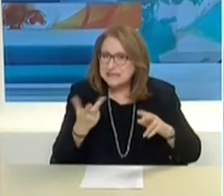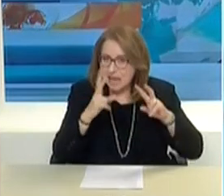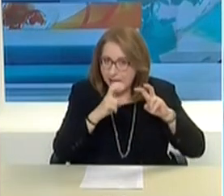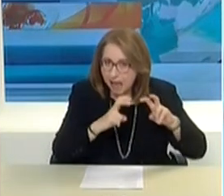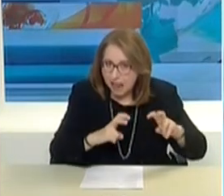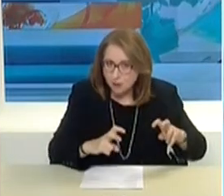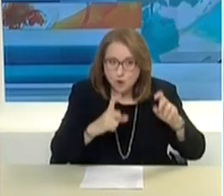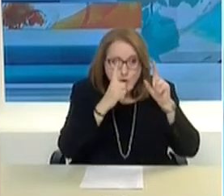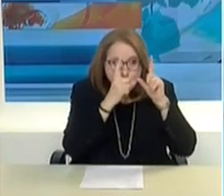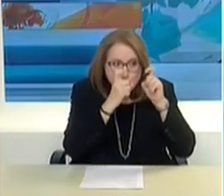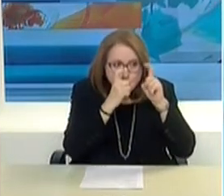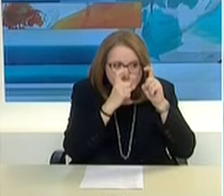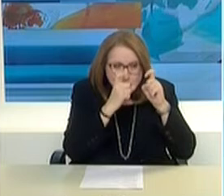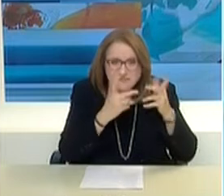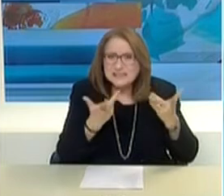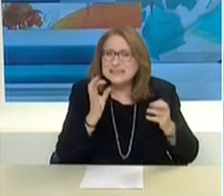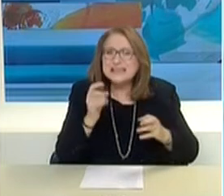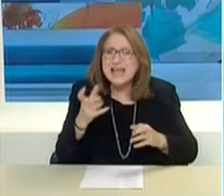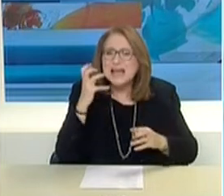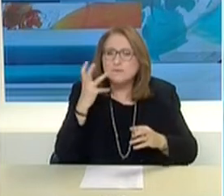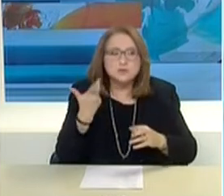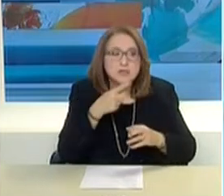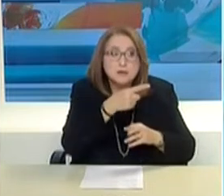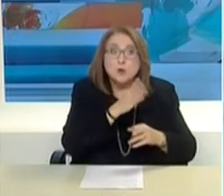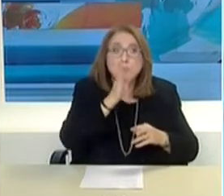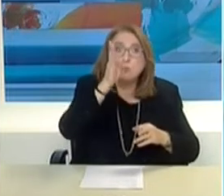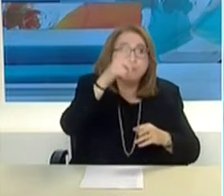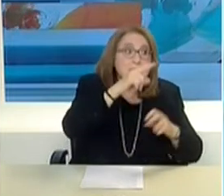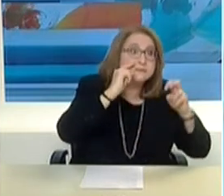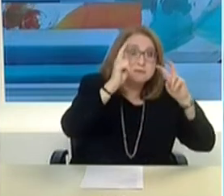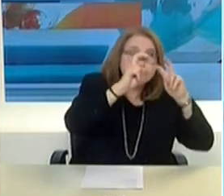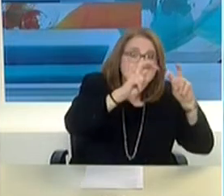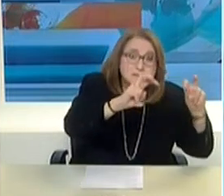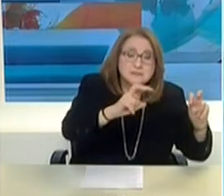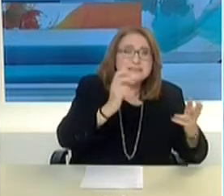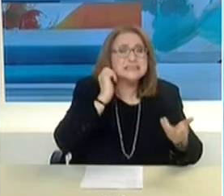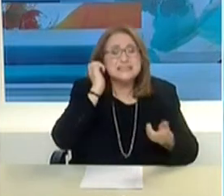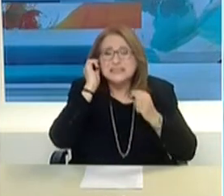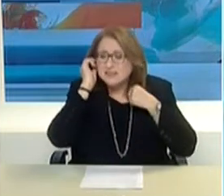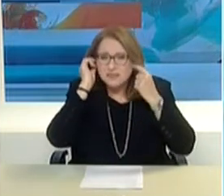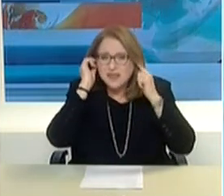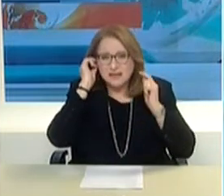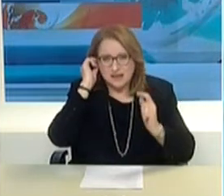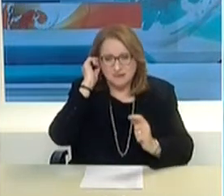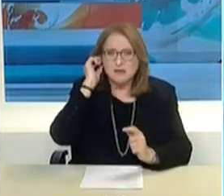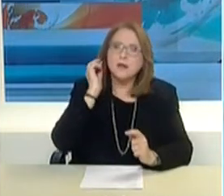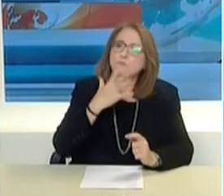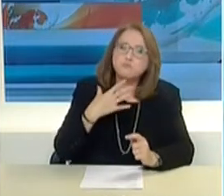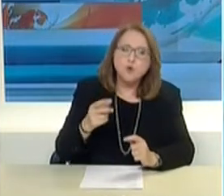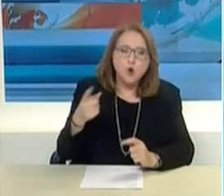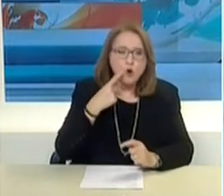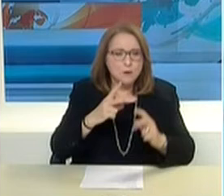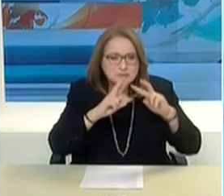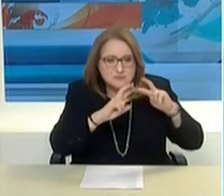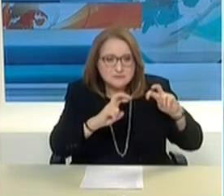στην αλυσίδα εχνηλάτησης, αν παραδείγματος χάρη σε ένα μέρος βρεθεί... Δεν το κατάλαβα πολύ καλά. Και